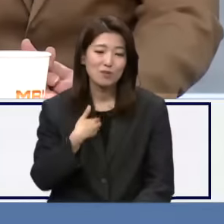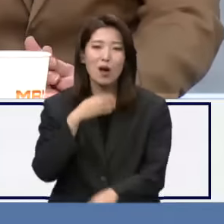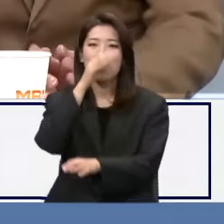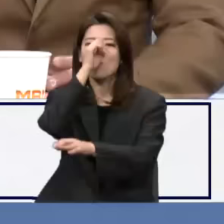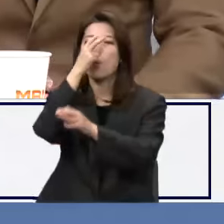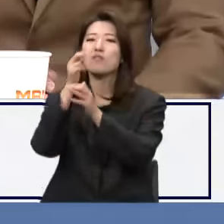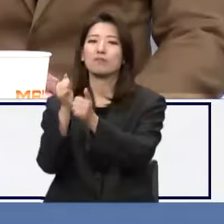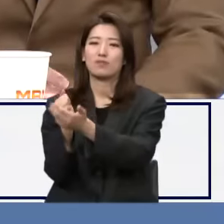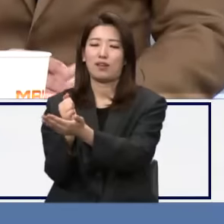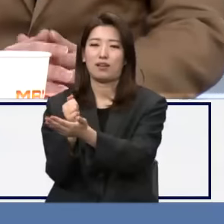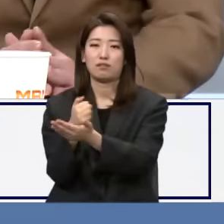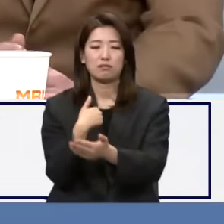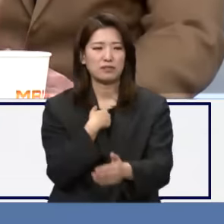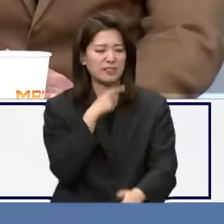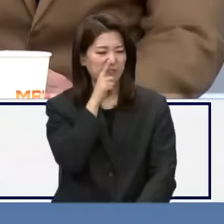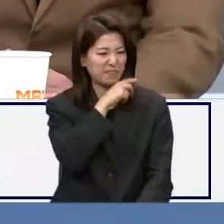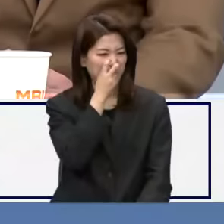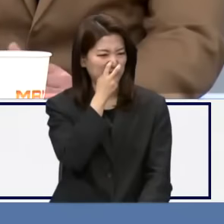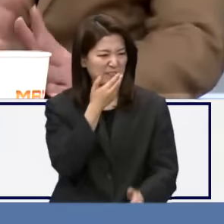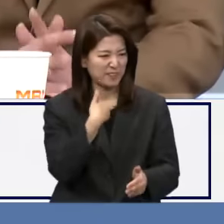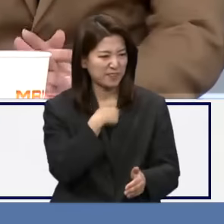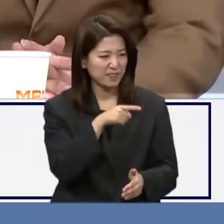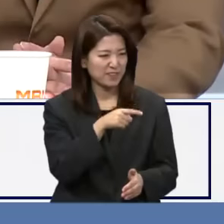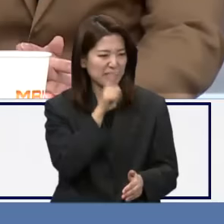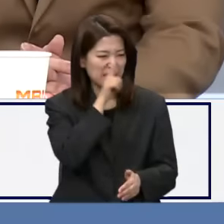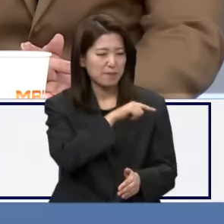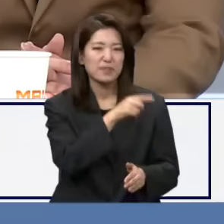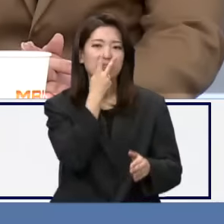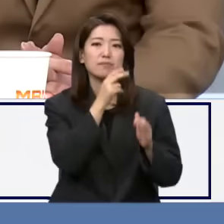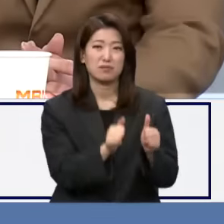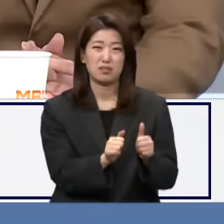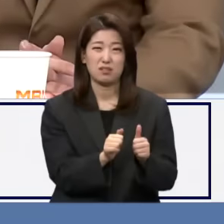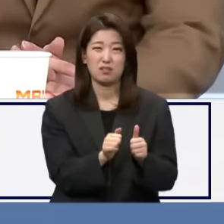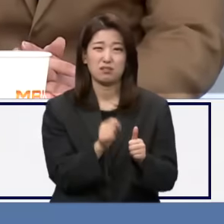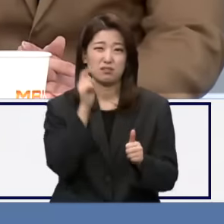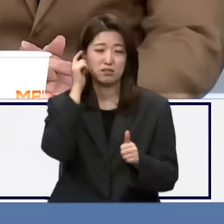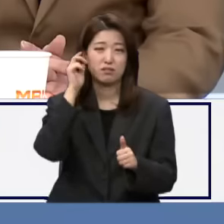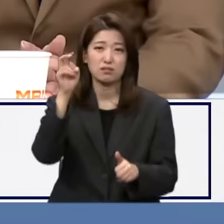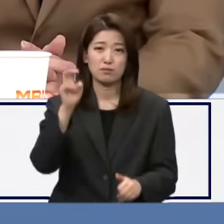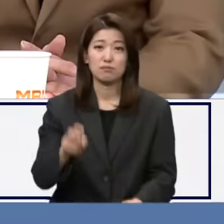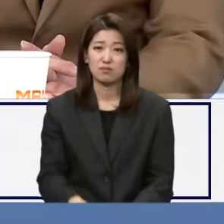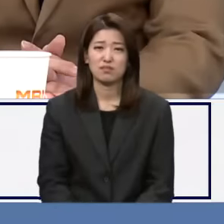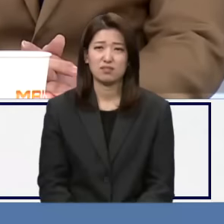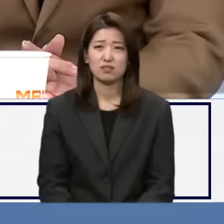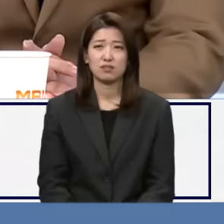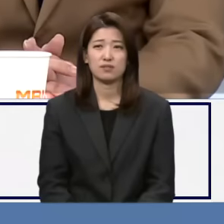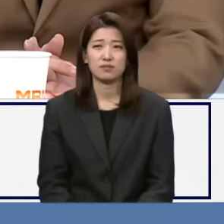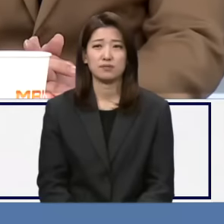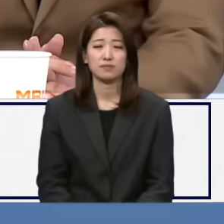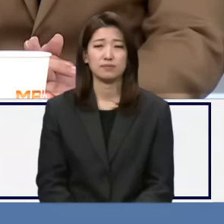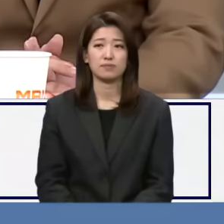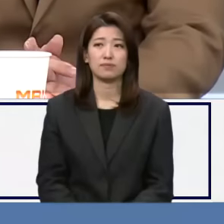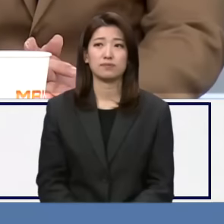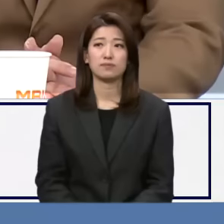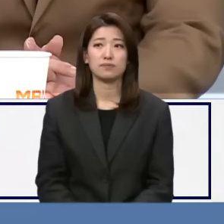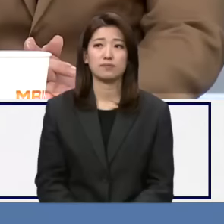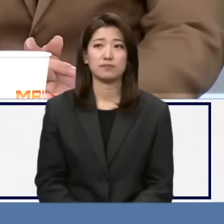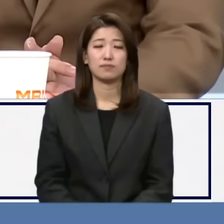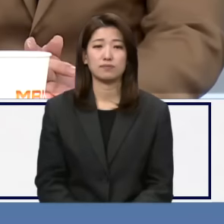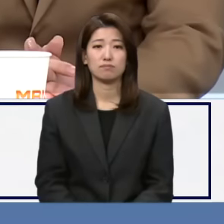하는 겁니다 그 제가 또 지금이 부분에 대해서 좀 한번 짚고 넘어가고 싶은게 한동훈 저희 위원장이시며 한동훈